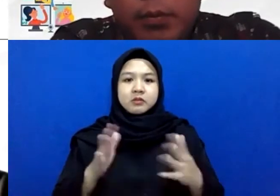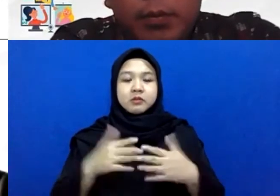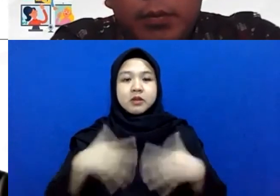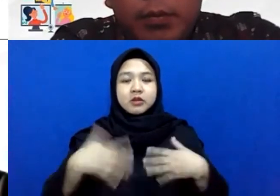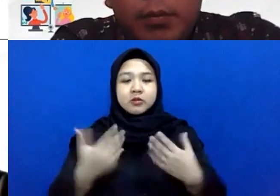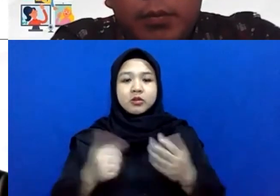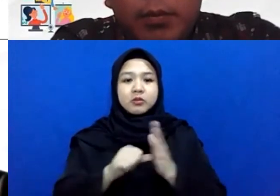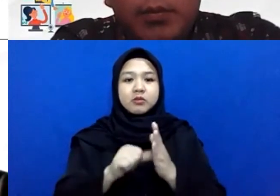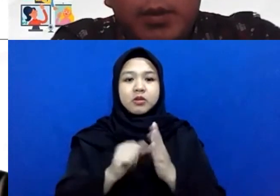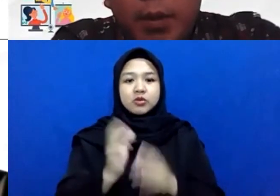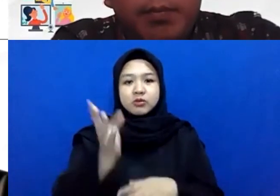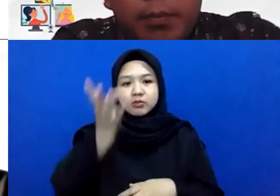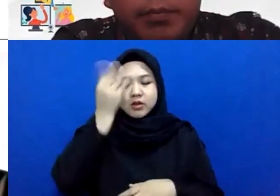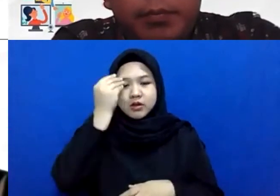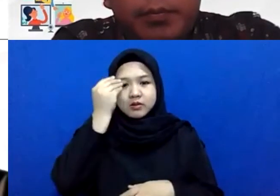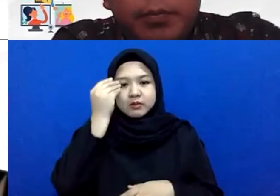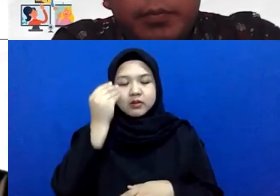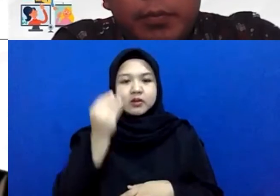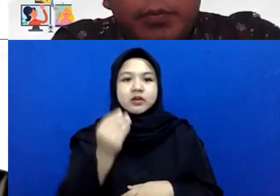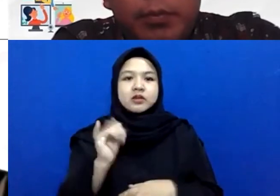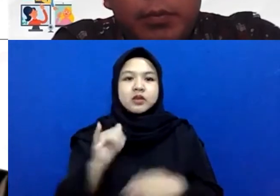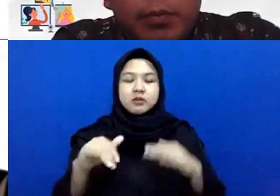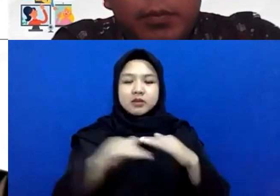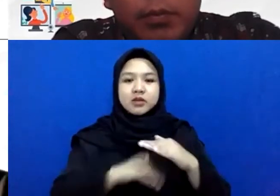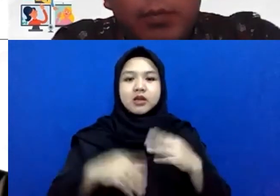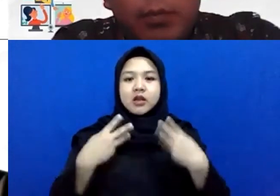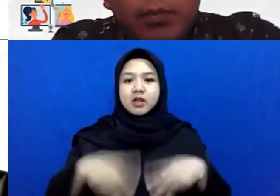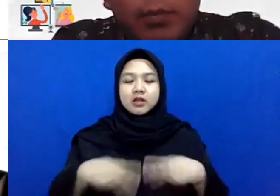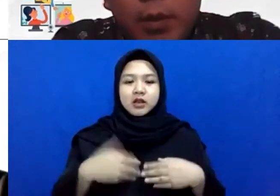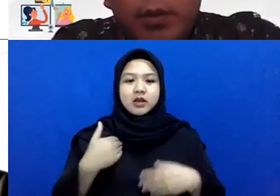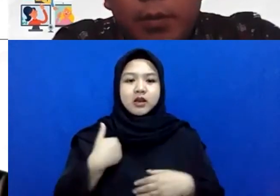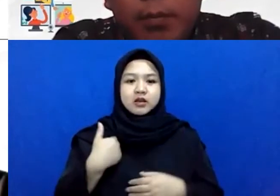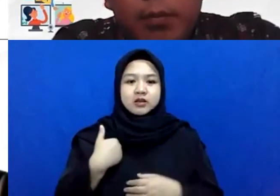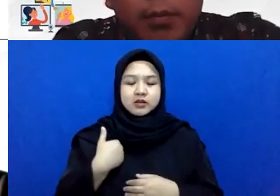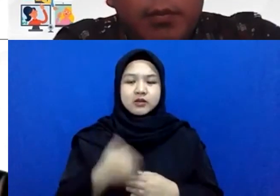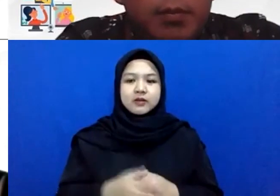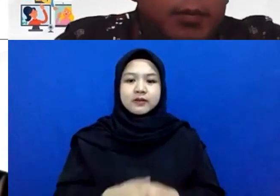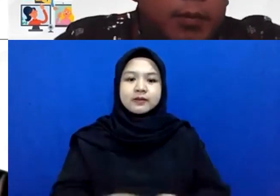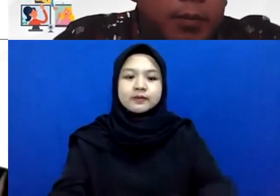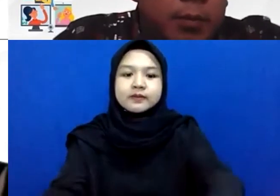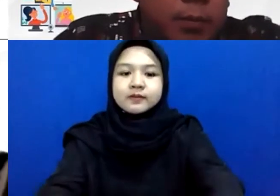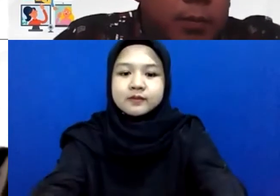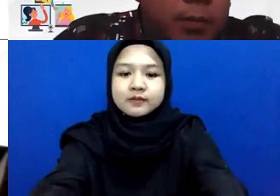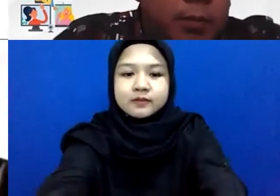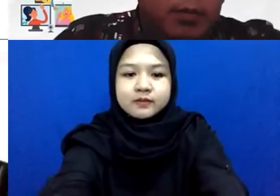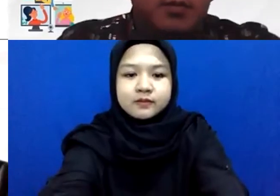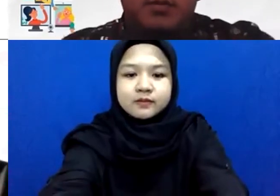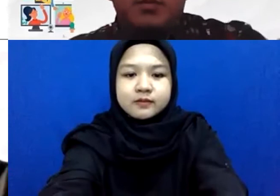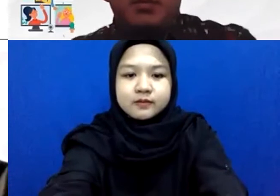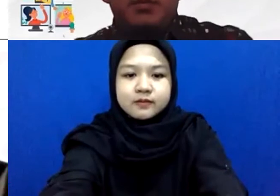membantu memahami gitu ya dengan juga standar etika yang ada gitu. Kalau Bu Gilang gimana, Bu?